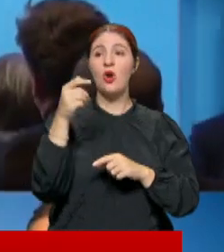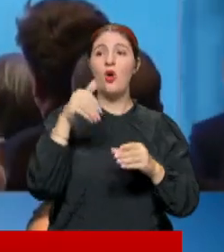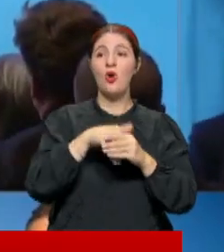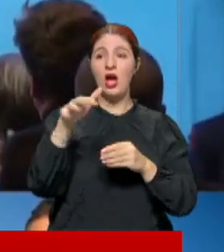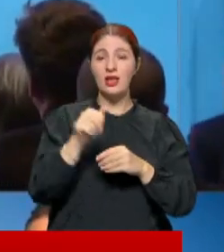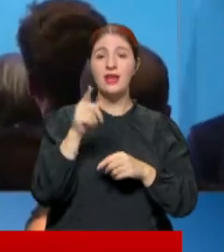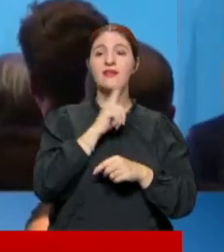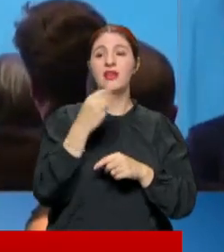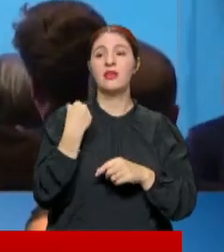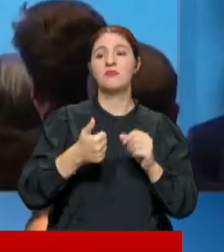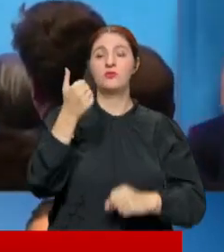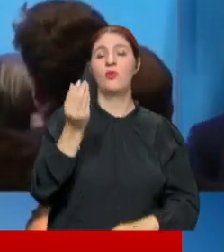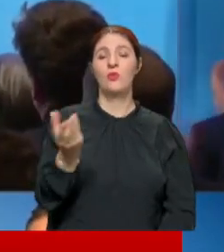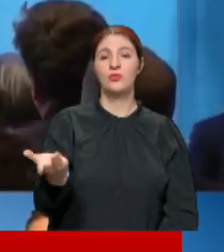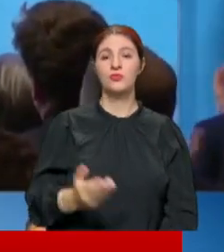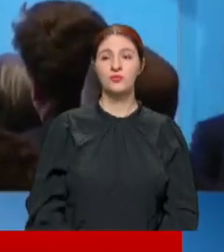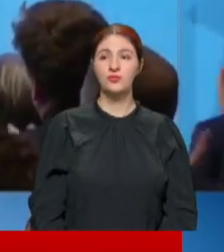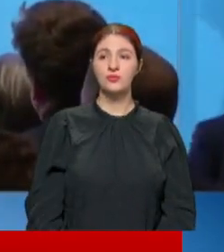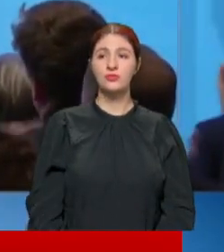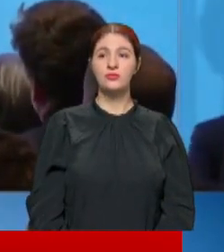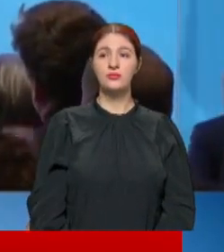oranıyla İngiltere'nin yeni başbakanı oldu.